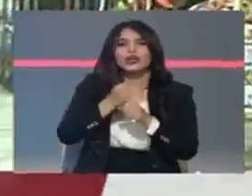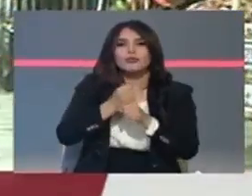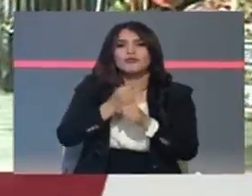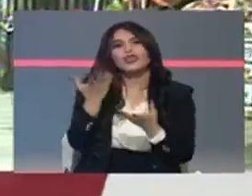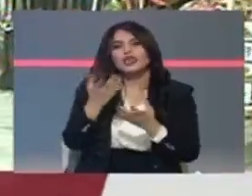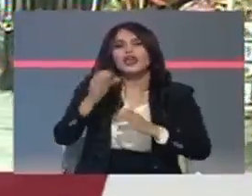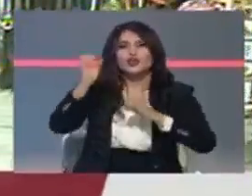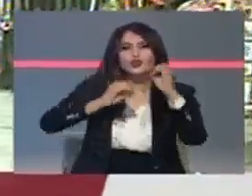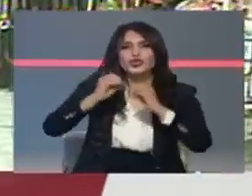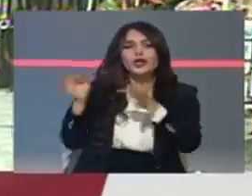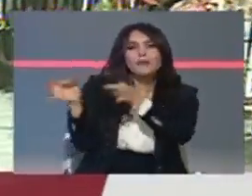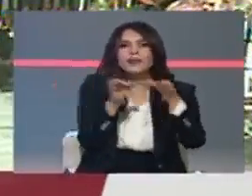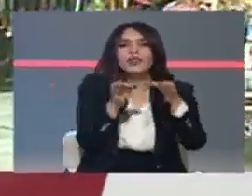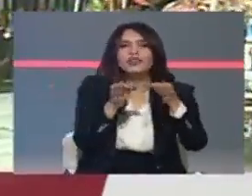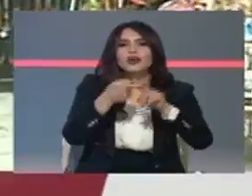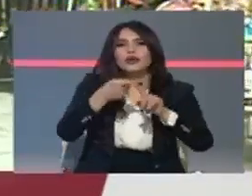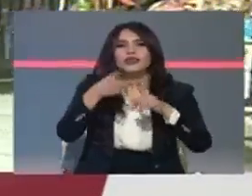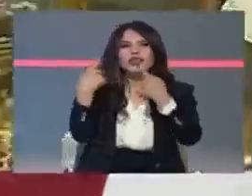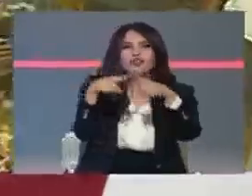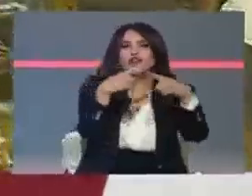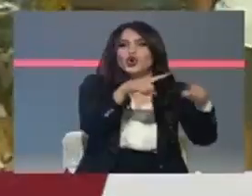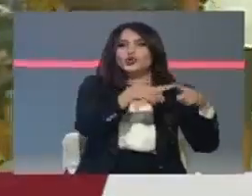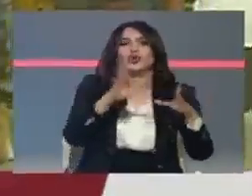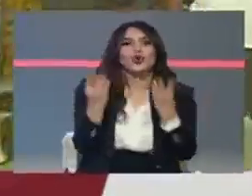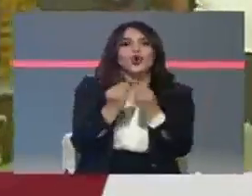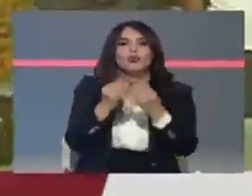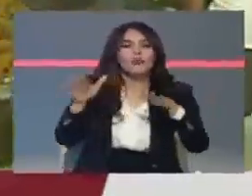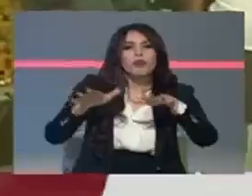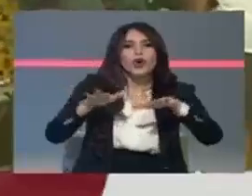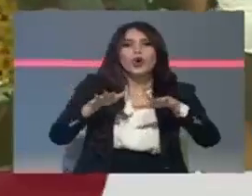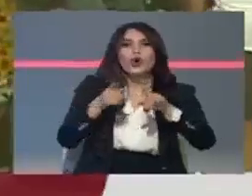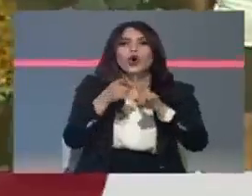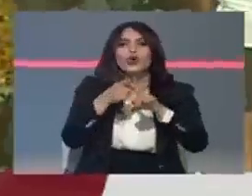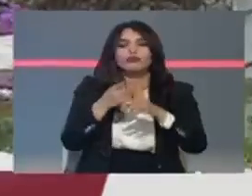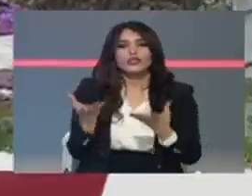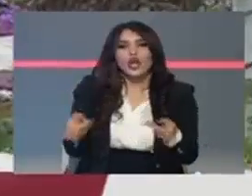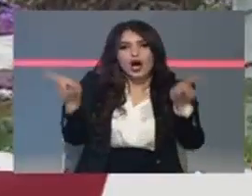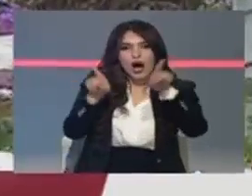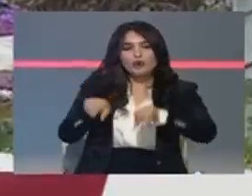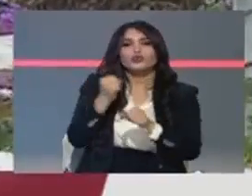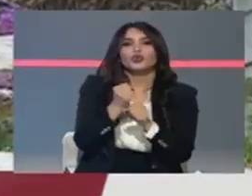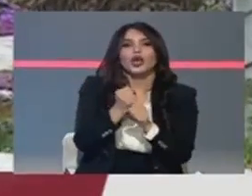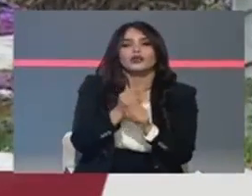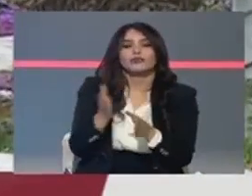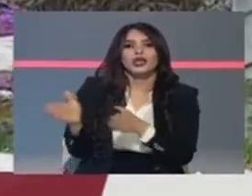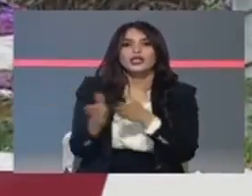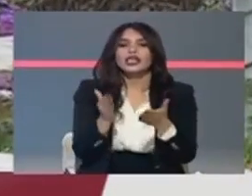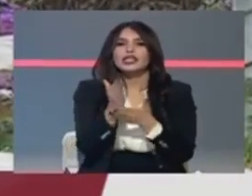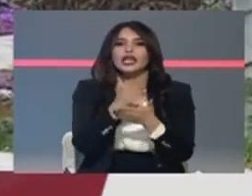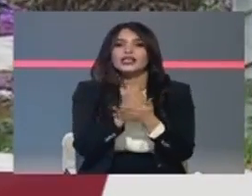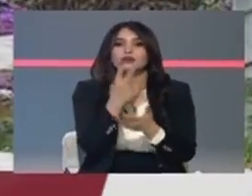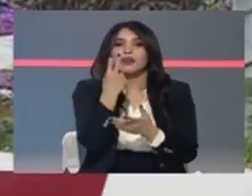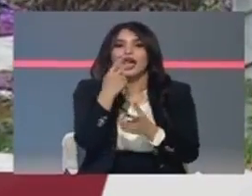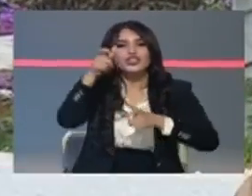منظم تختلف تصنيفاتهم المهنية وفقا لكيفية مزاولة النشاط. هما تتقسم إلى